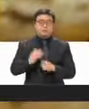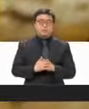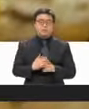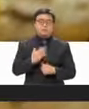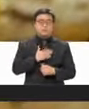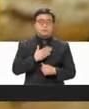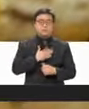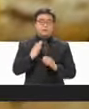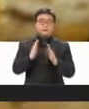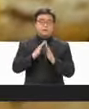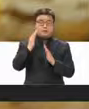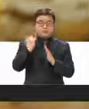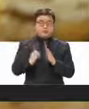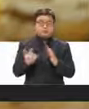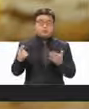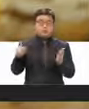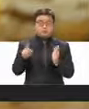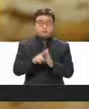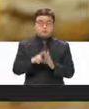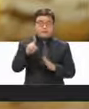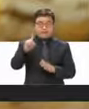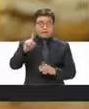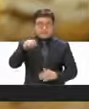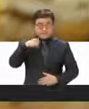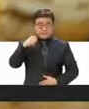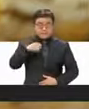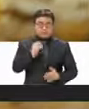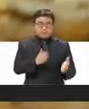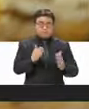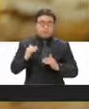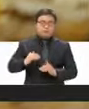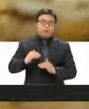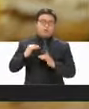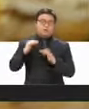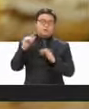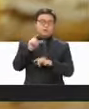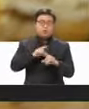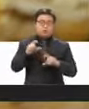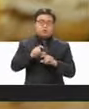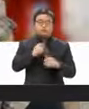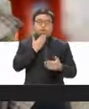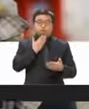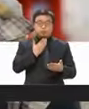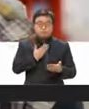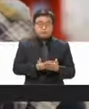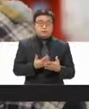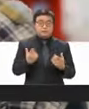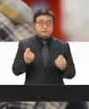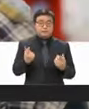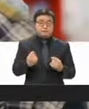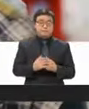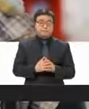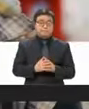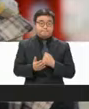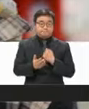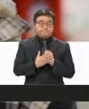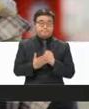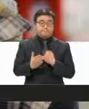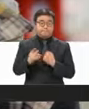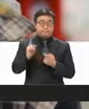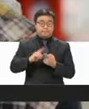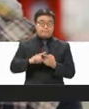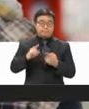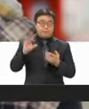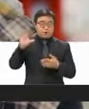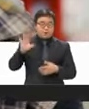내 가족을 위해서 그한 함께 식사를 준비하는 그 과정이 더 중요하지 않나. 이제 그러다 보니까 이제